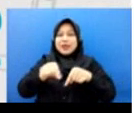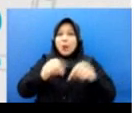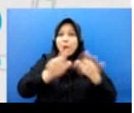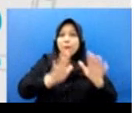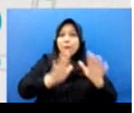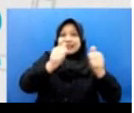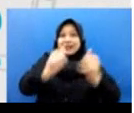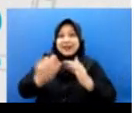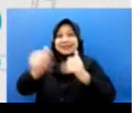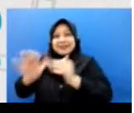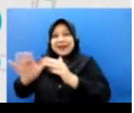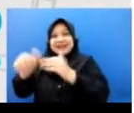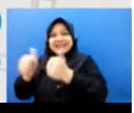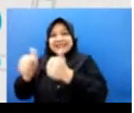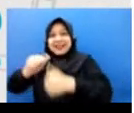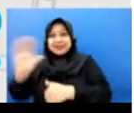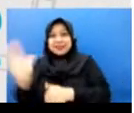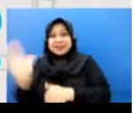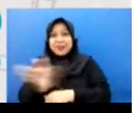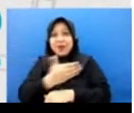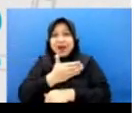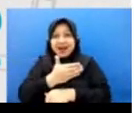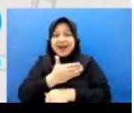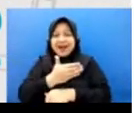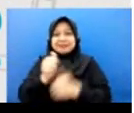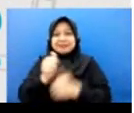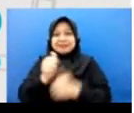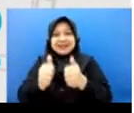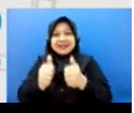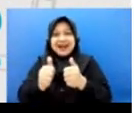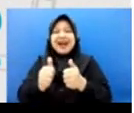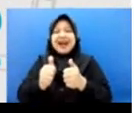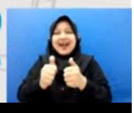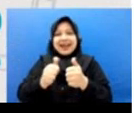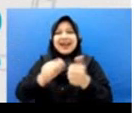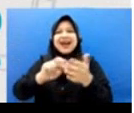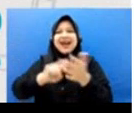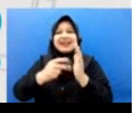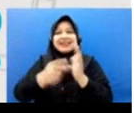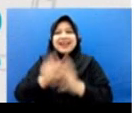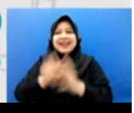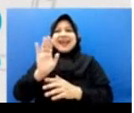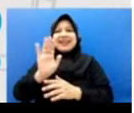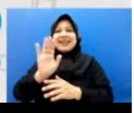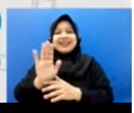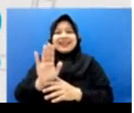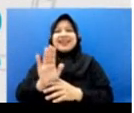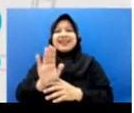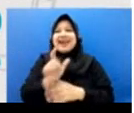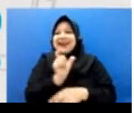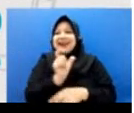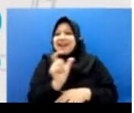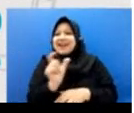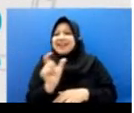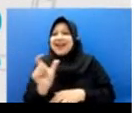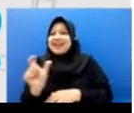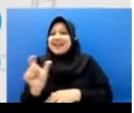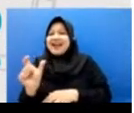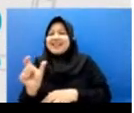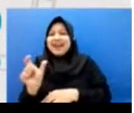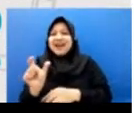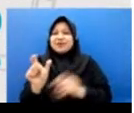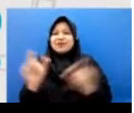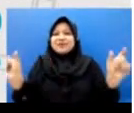kode yang tersimpan dalam peti-peti itu, maka dia bisa merangkaikan sebuah kata. Nah, kata itulah yang nanti